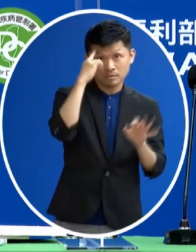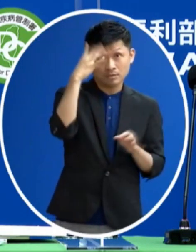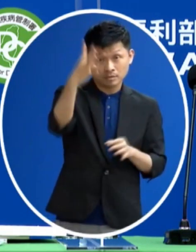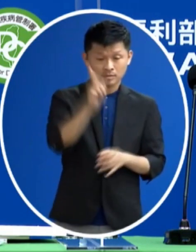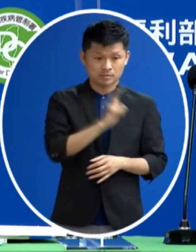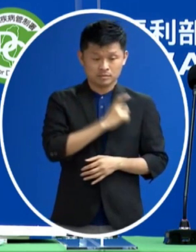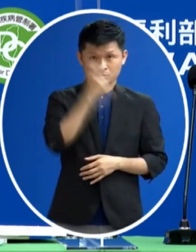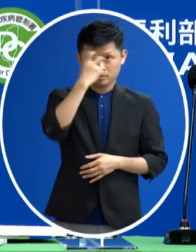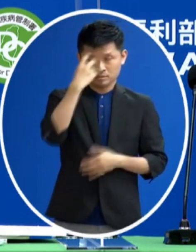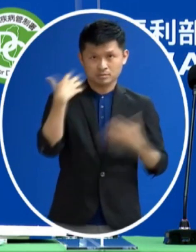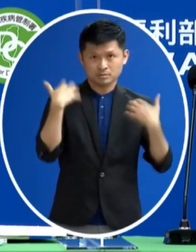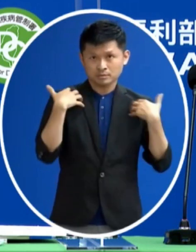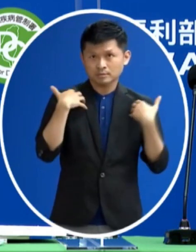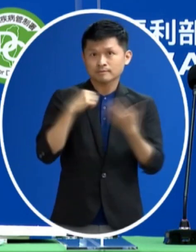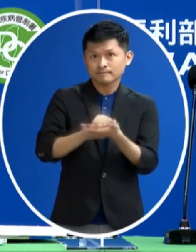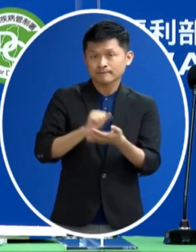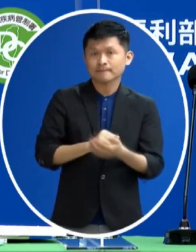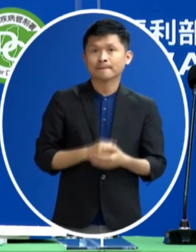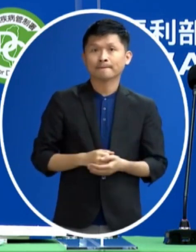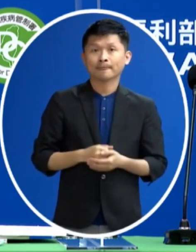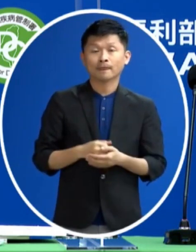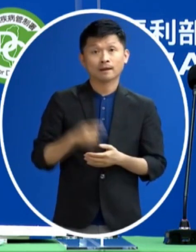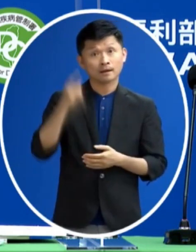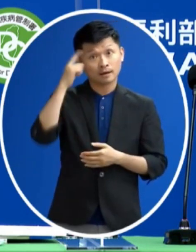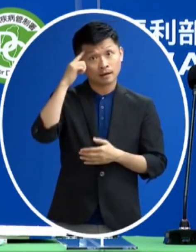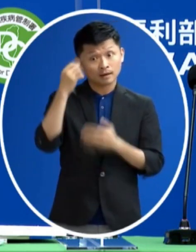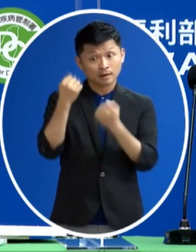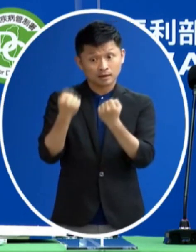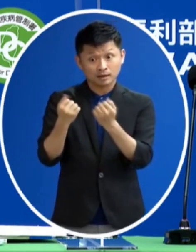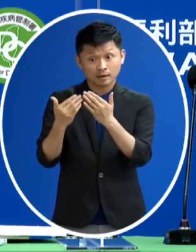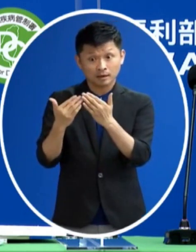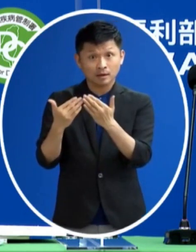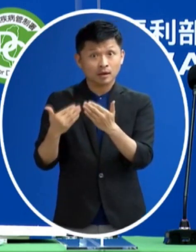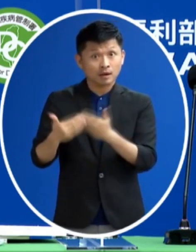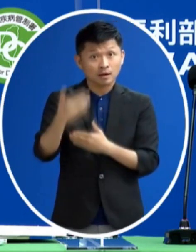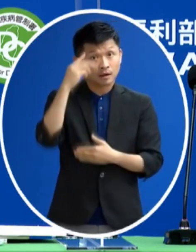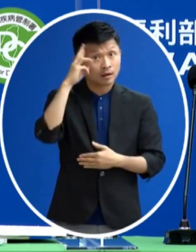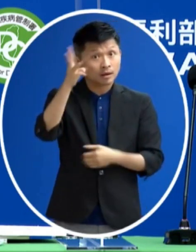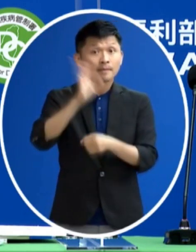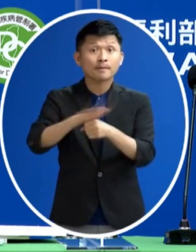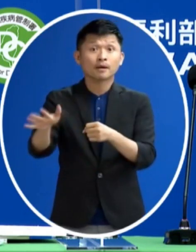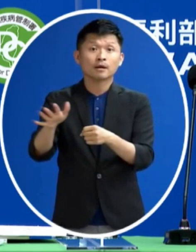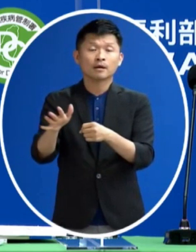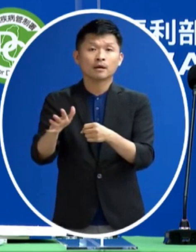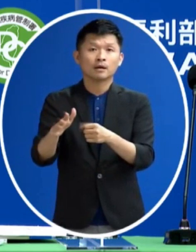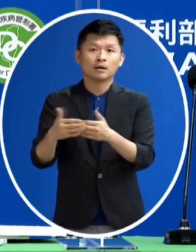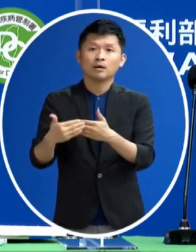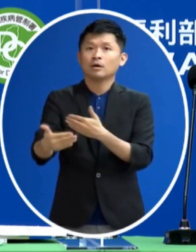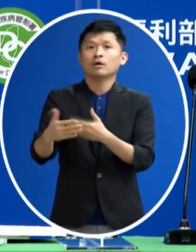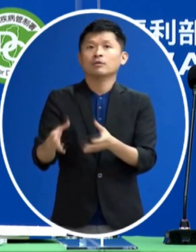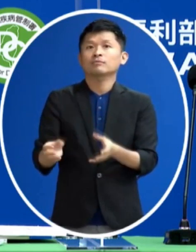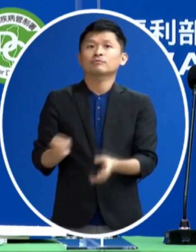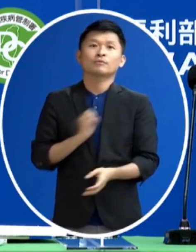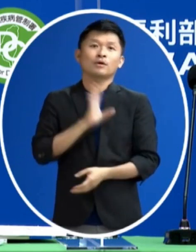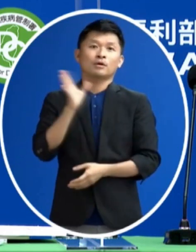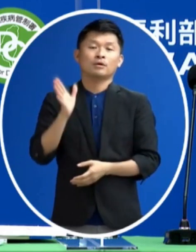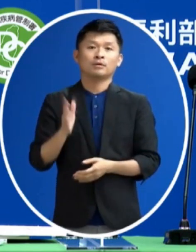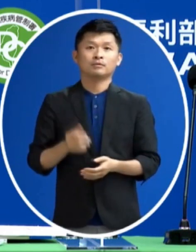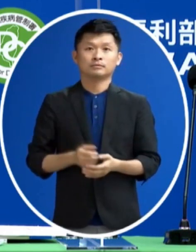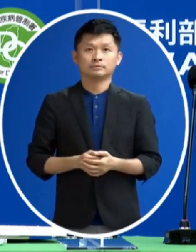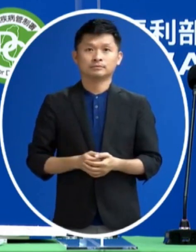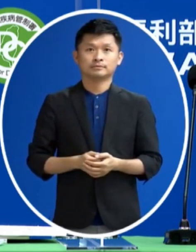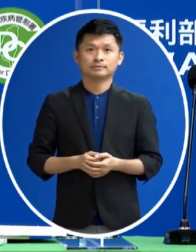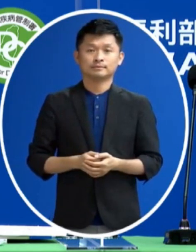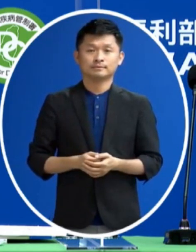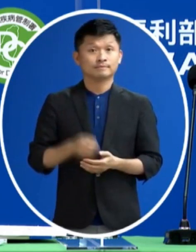自主防疫。那居隔已经满3天的，就不需要再就没有居隔了，好，你到今天已经3天